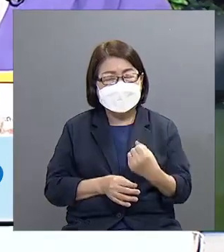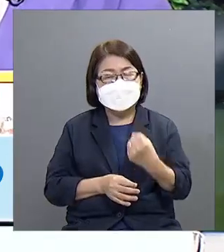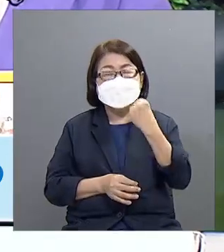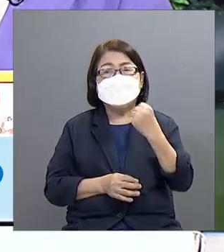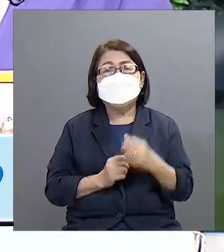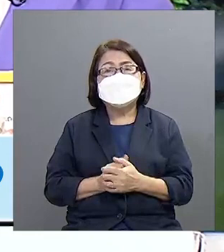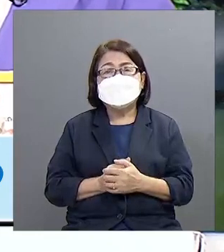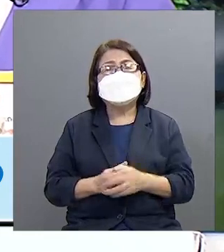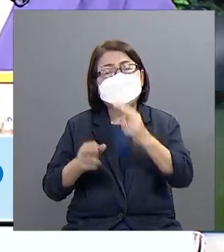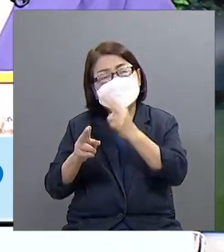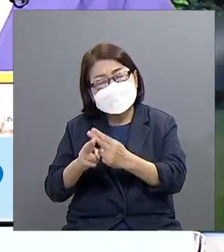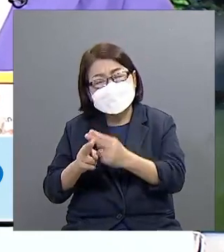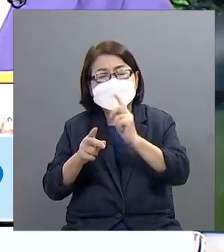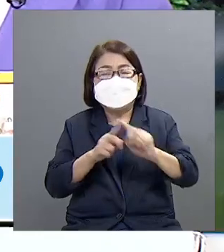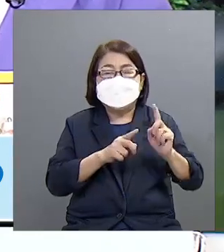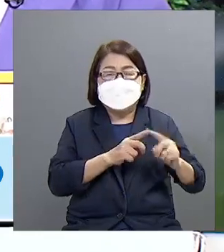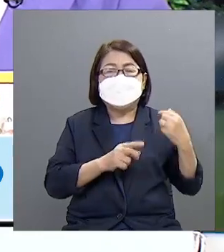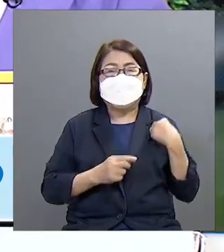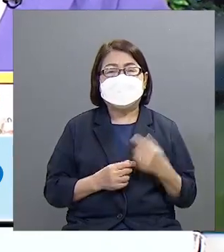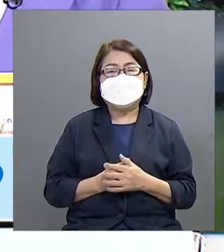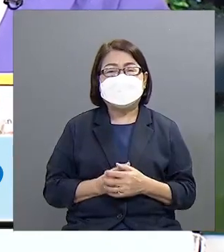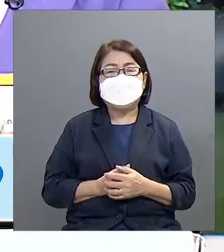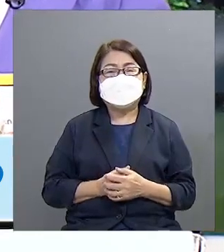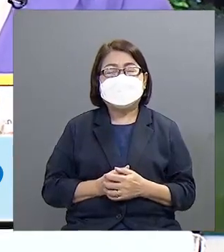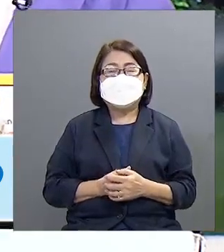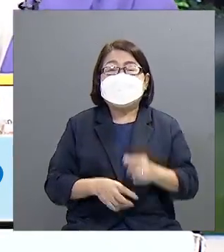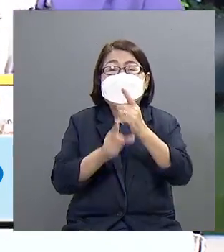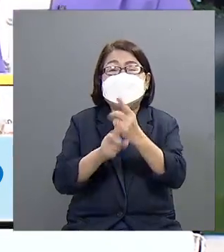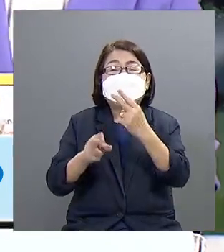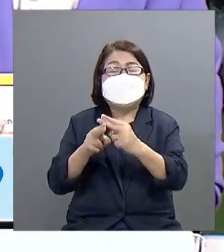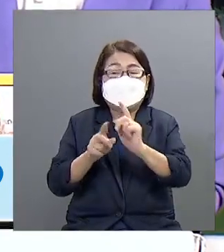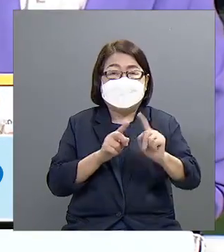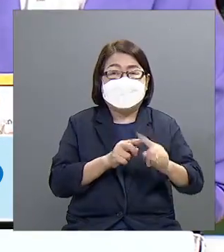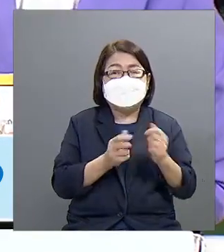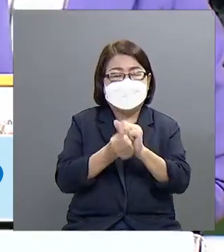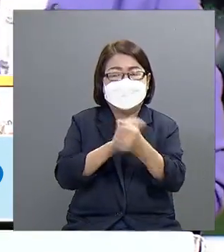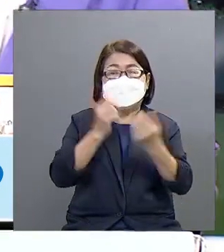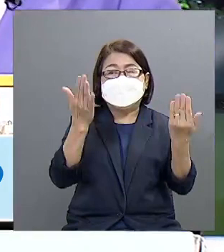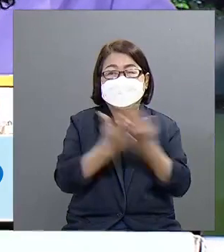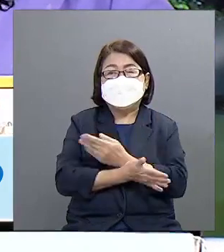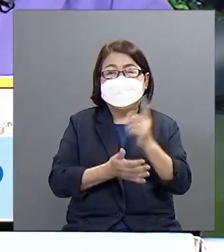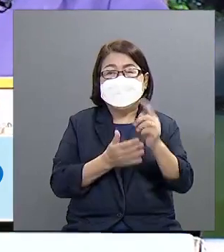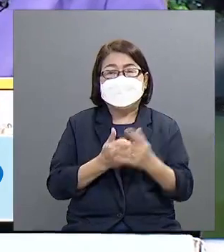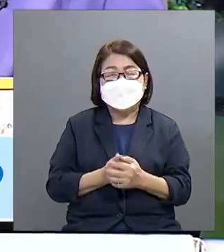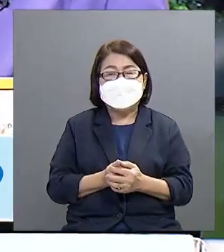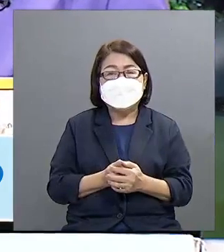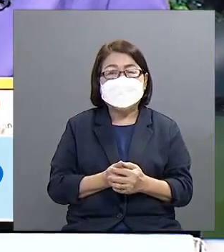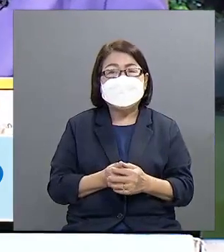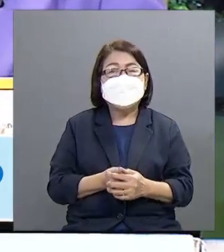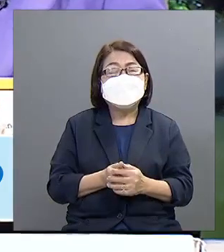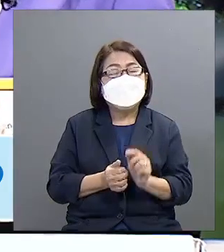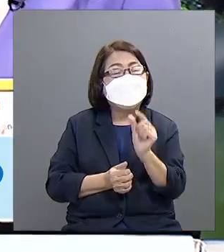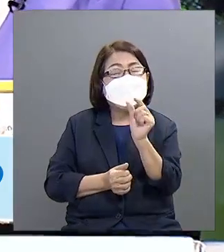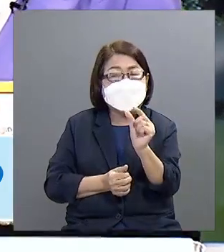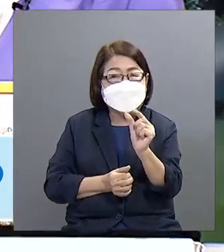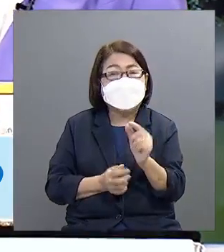การุณพวกนี้นะครับซึ่งตรงนี้เนี่ยครับเราก็พัฒนามาเป็นซอฟต์เจลครับ ค ือบางทีหยดเนี่ยกะปริมาณ